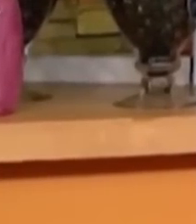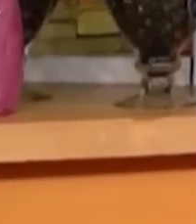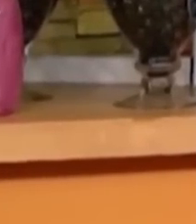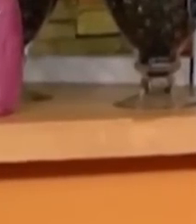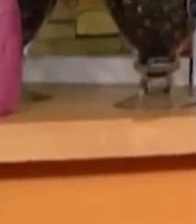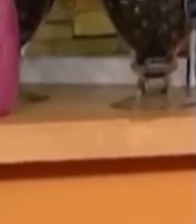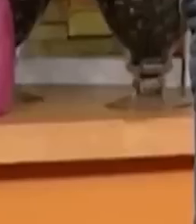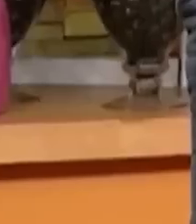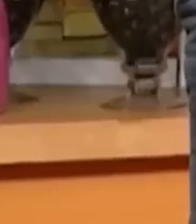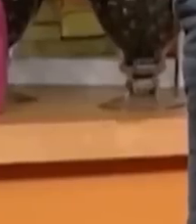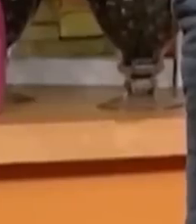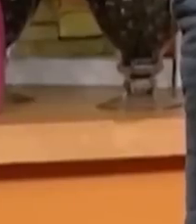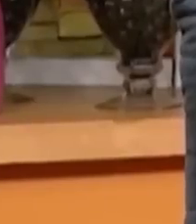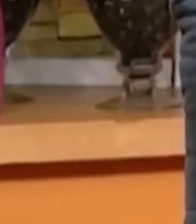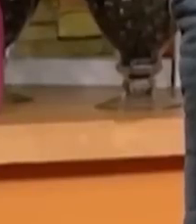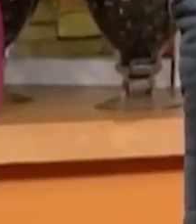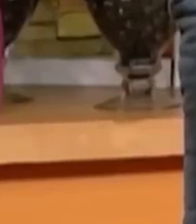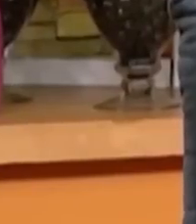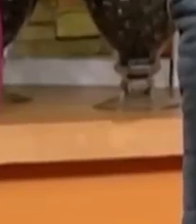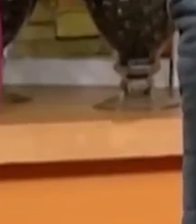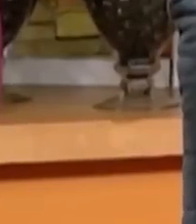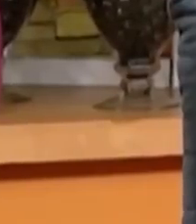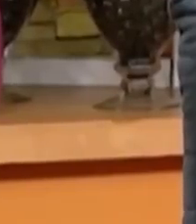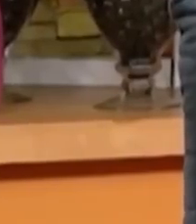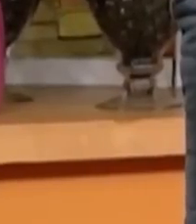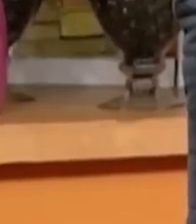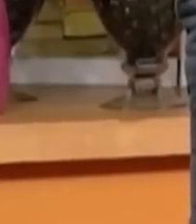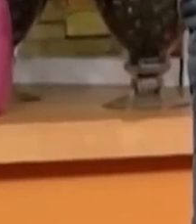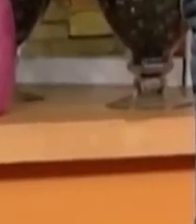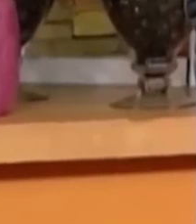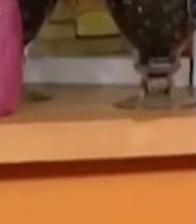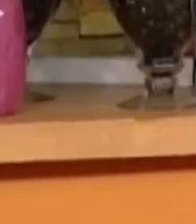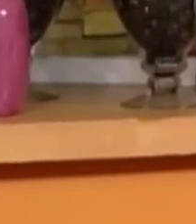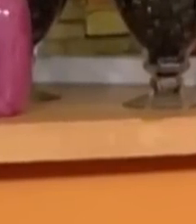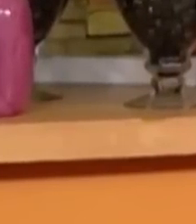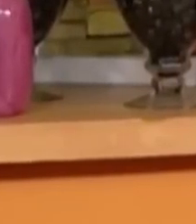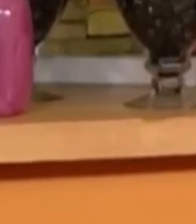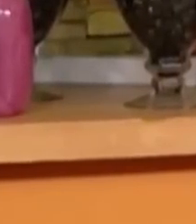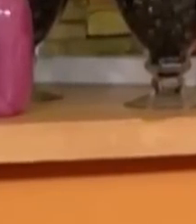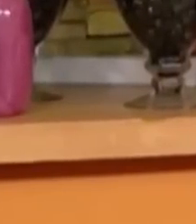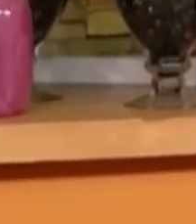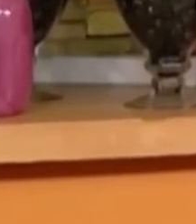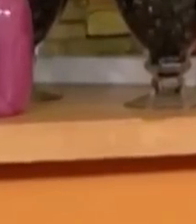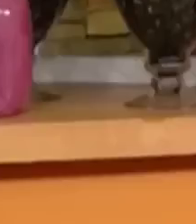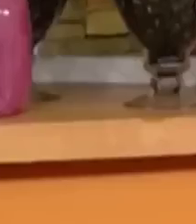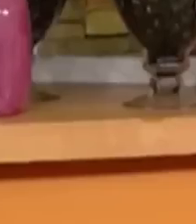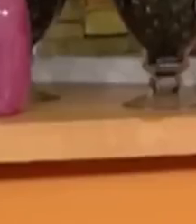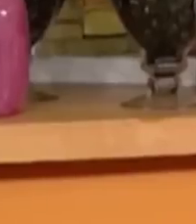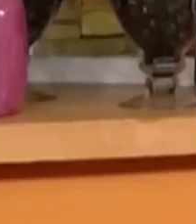I-click lang ang subscribe button. At sa mga kapuso abroad, maaari kaming masubaybayan